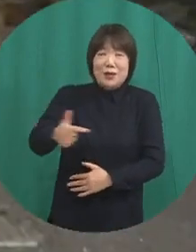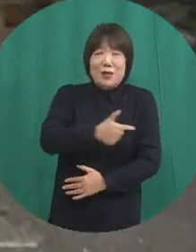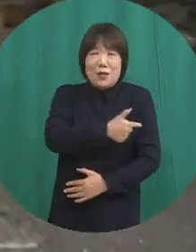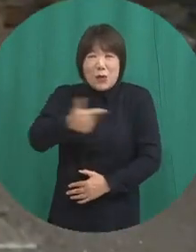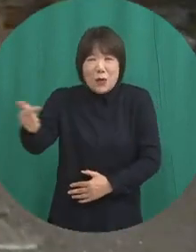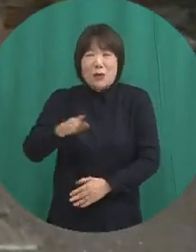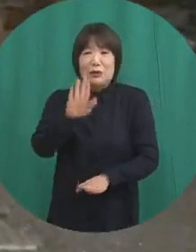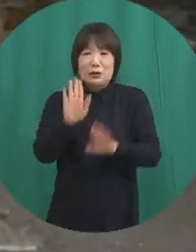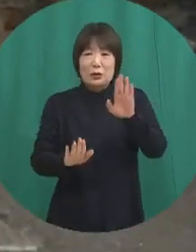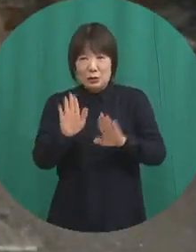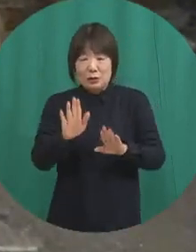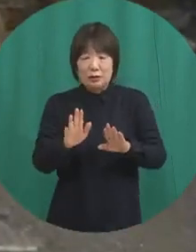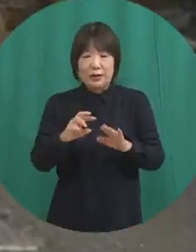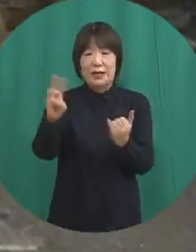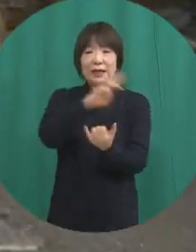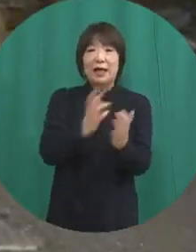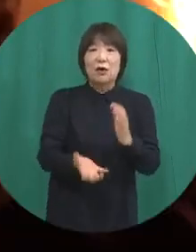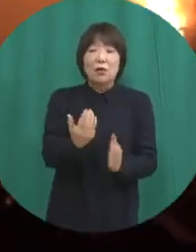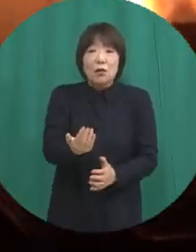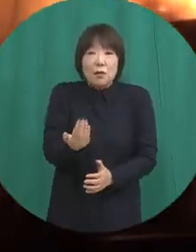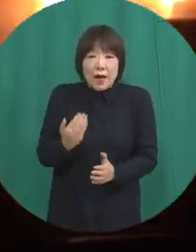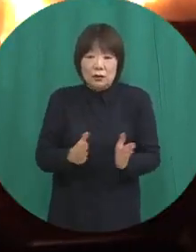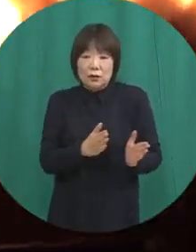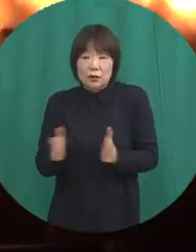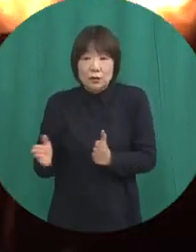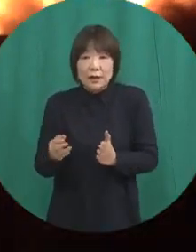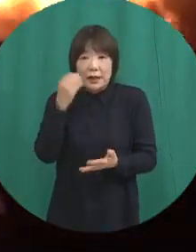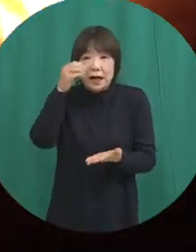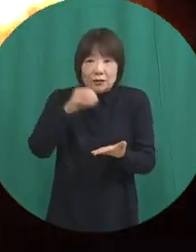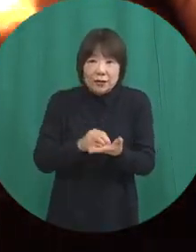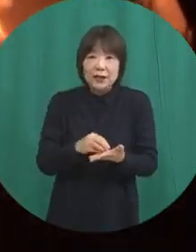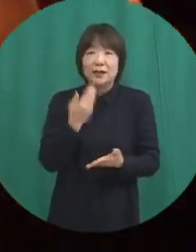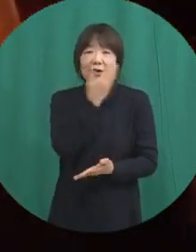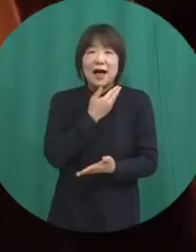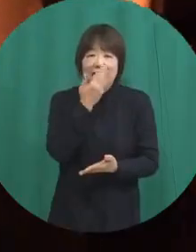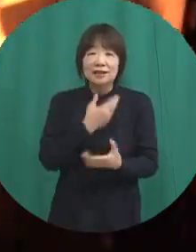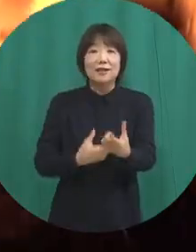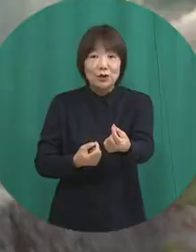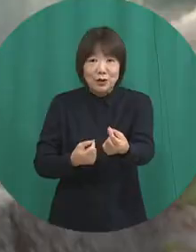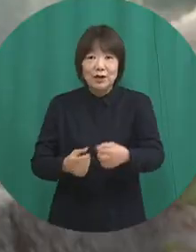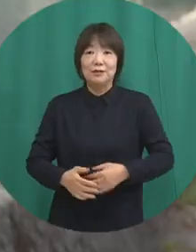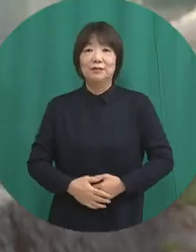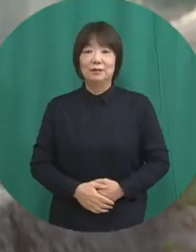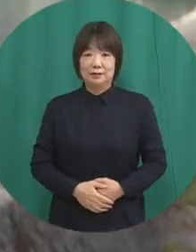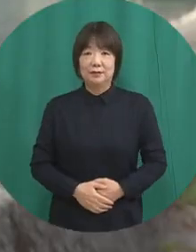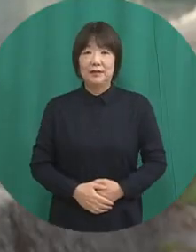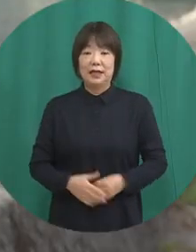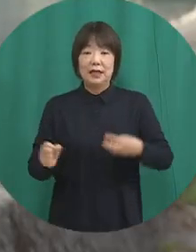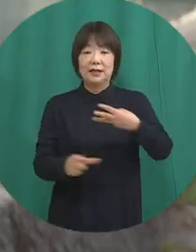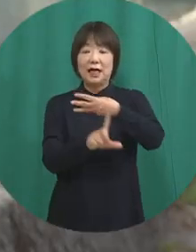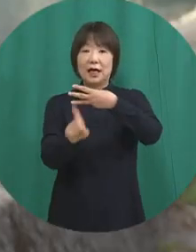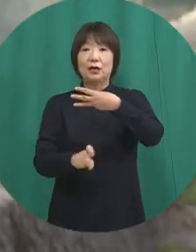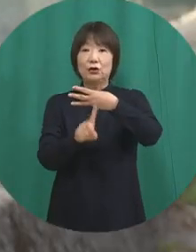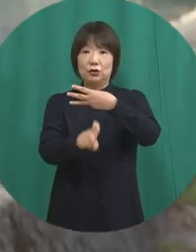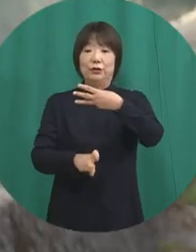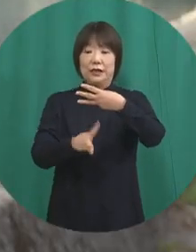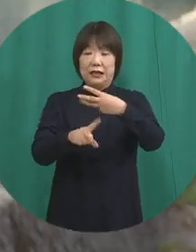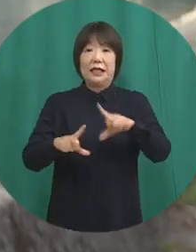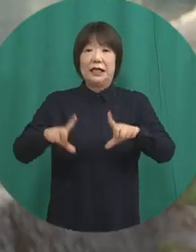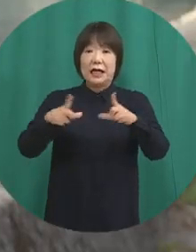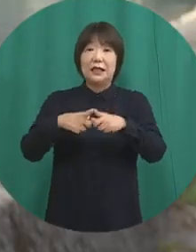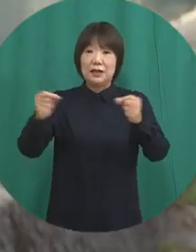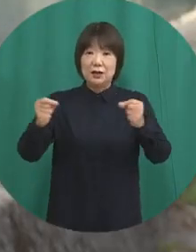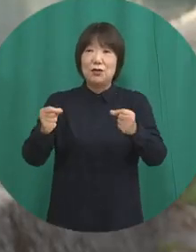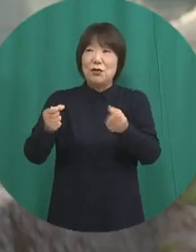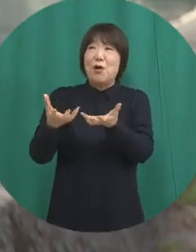害が出てしまったけど、災害への備えもう一度確認しておきたいね。 はい、3月11日